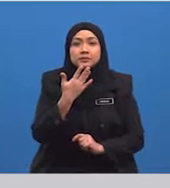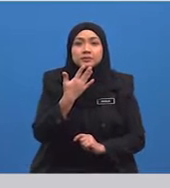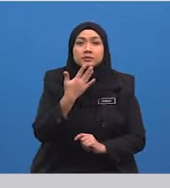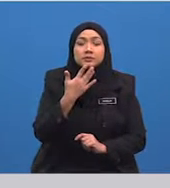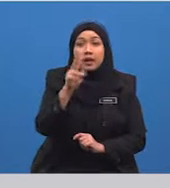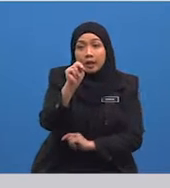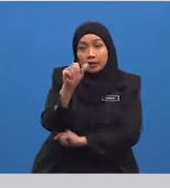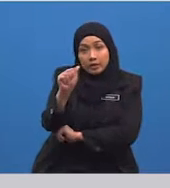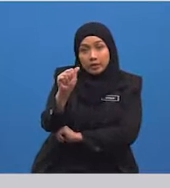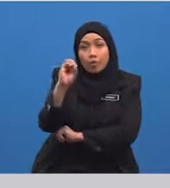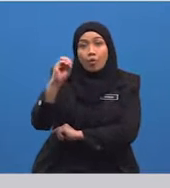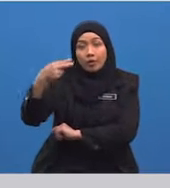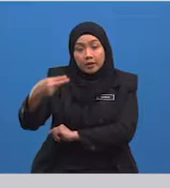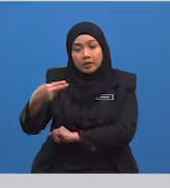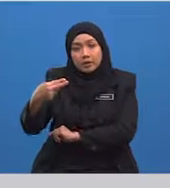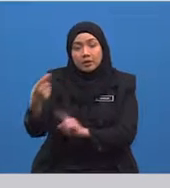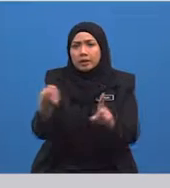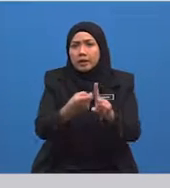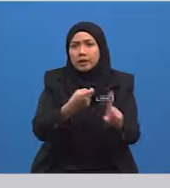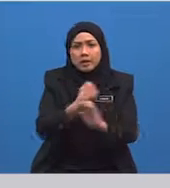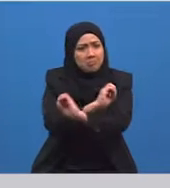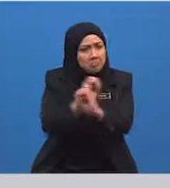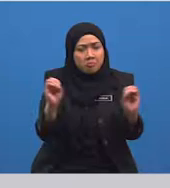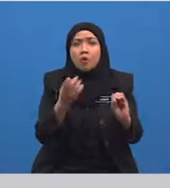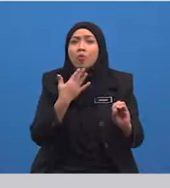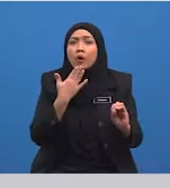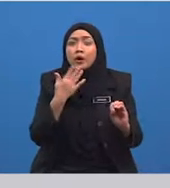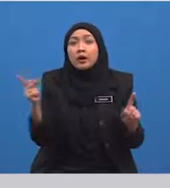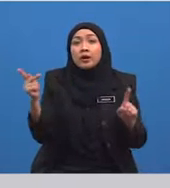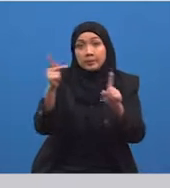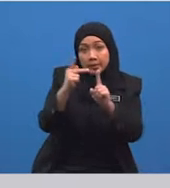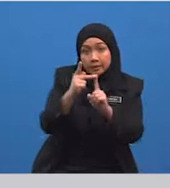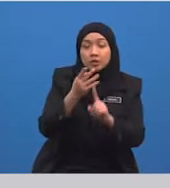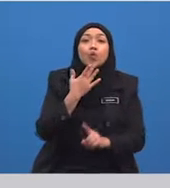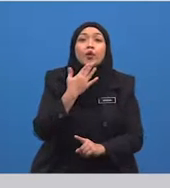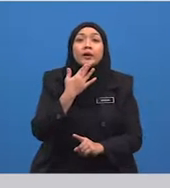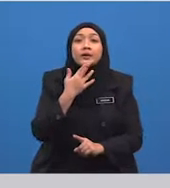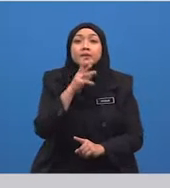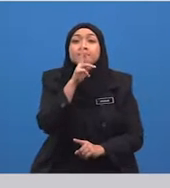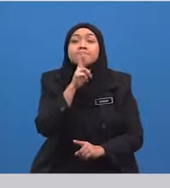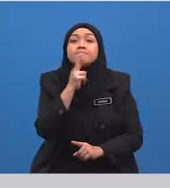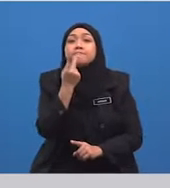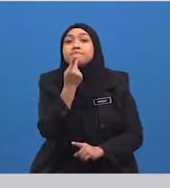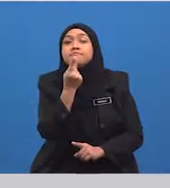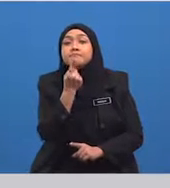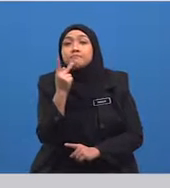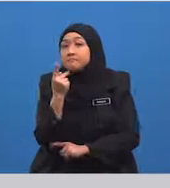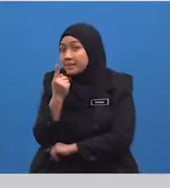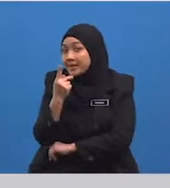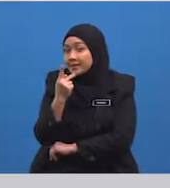hidroksida dari tidak berwarna kepada warna merah jambu.